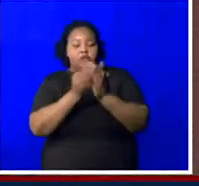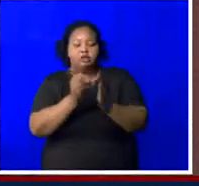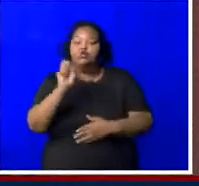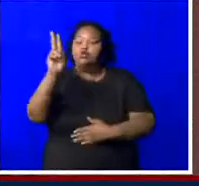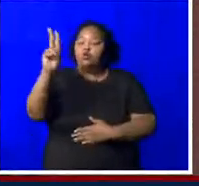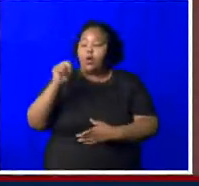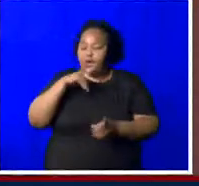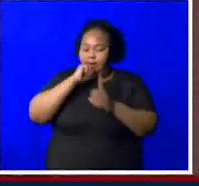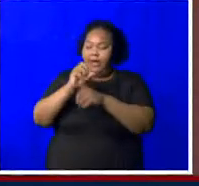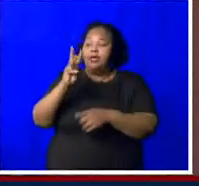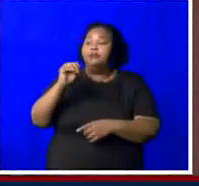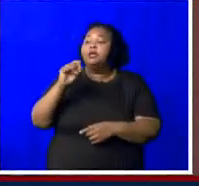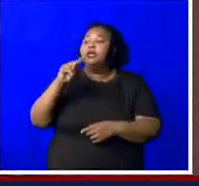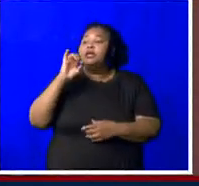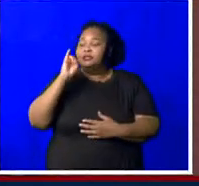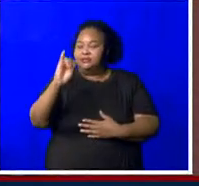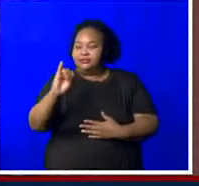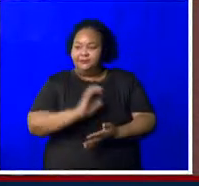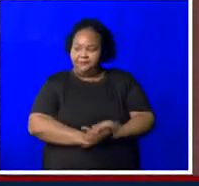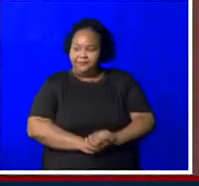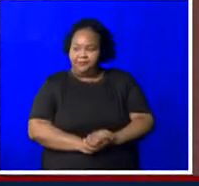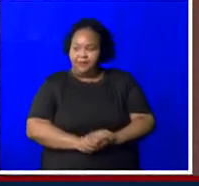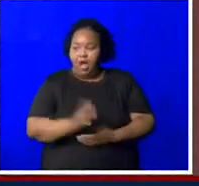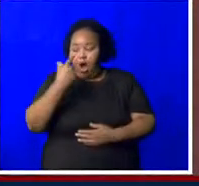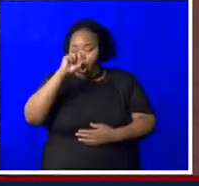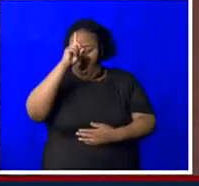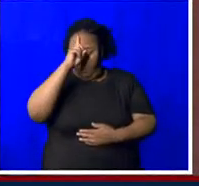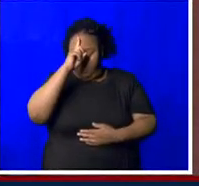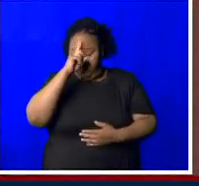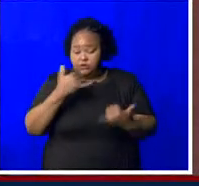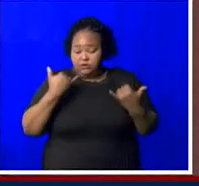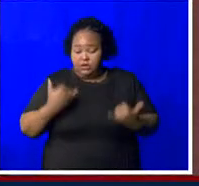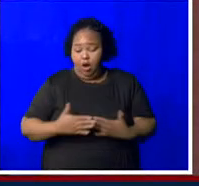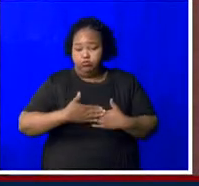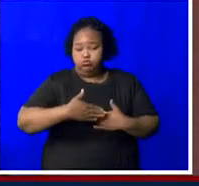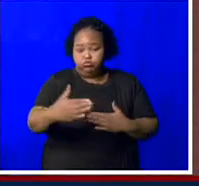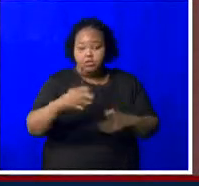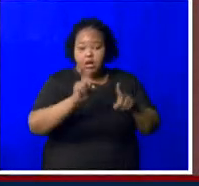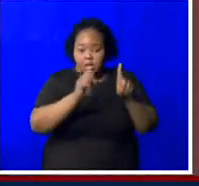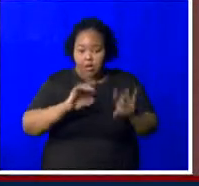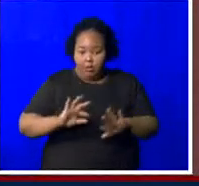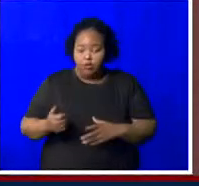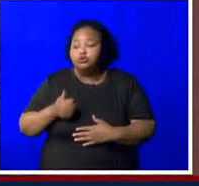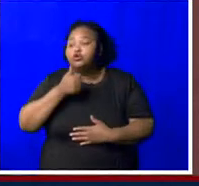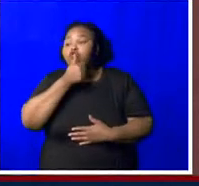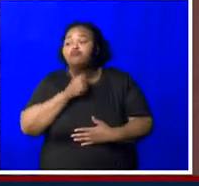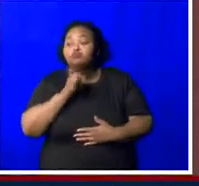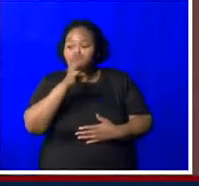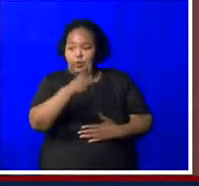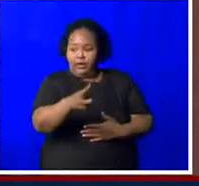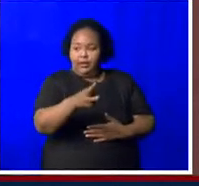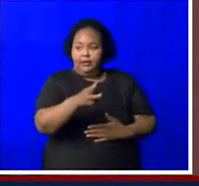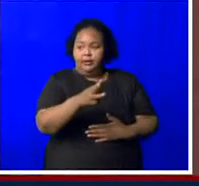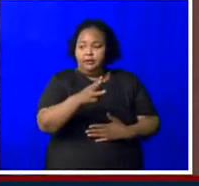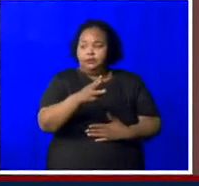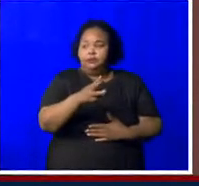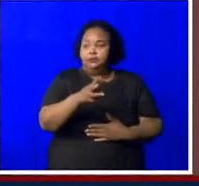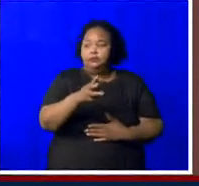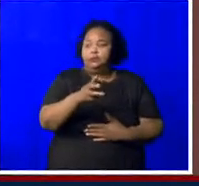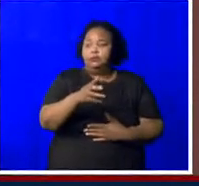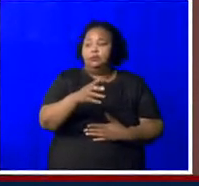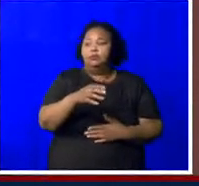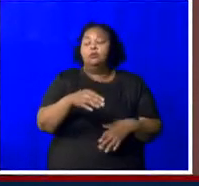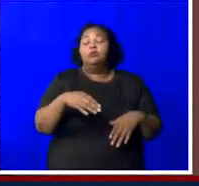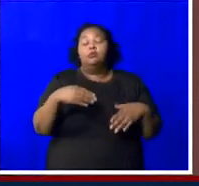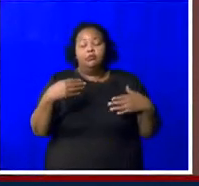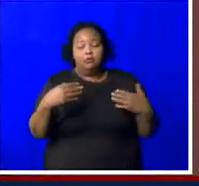I'm hoping ukuthi you are using these gadgets from today onwards to really, really produce great results.